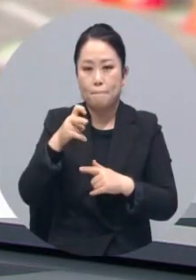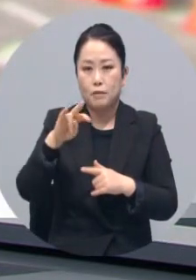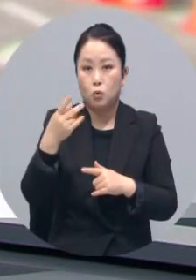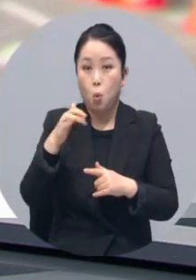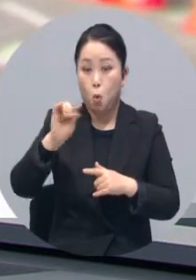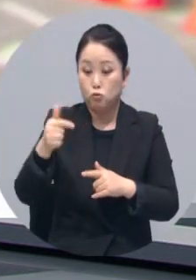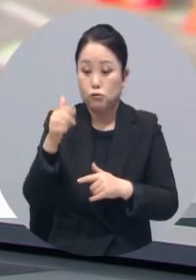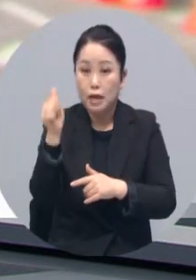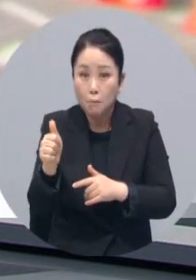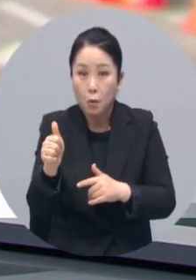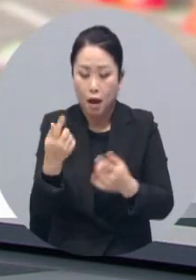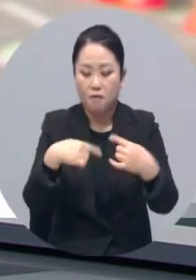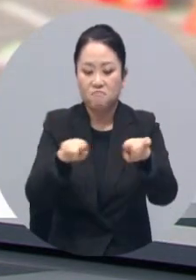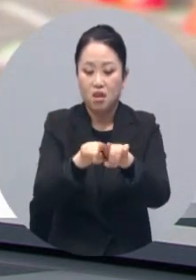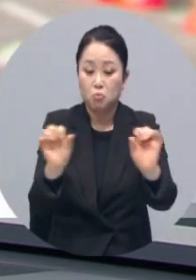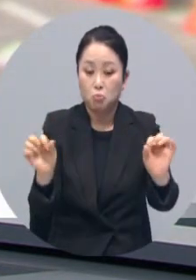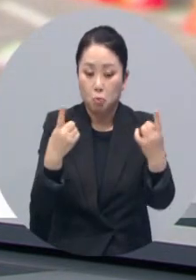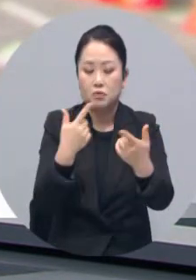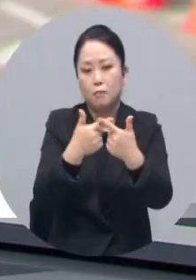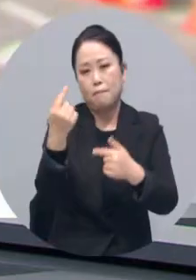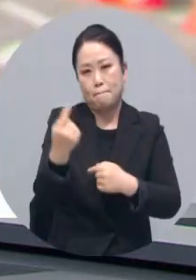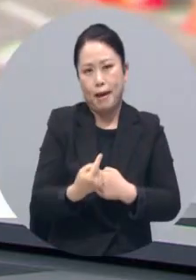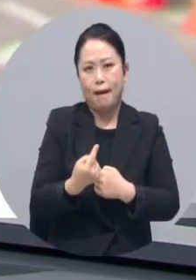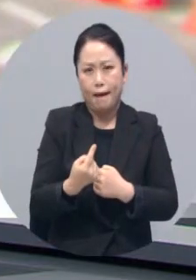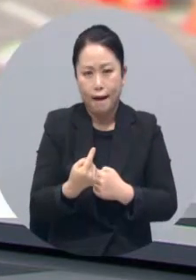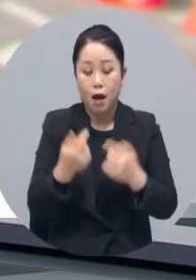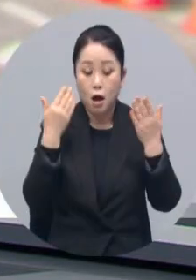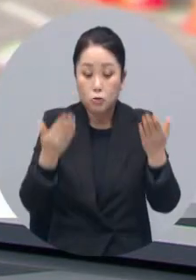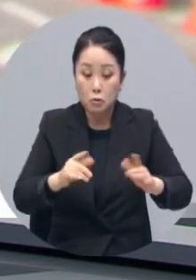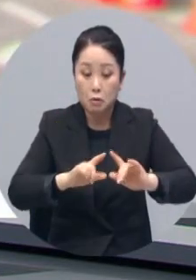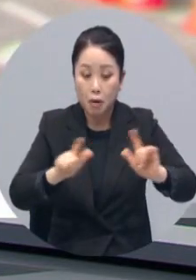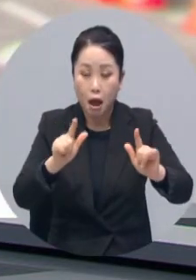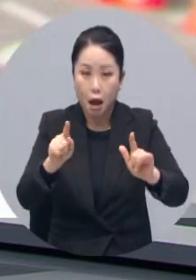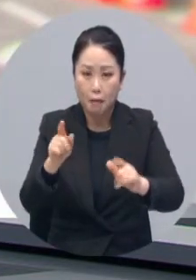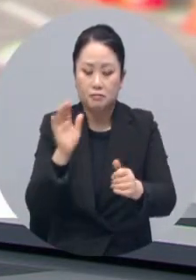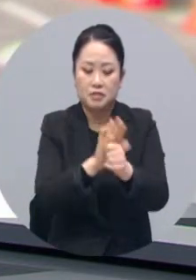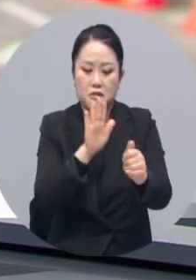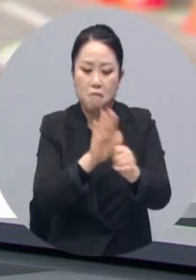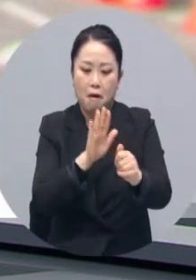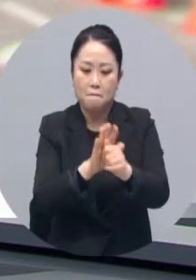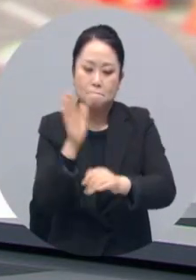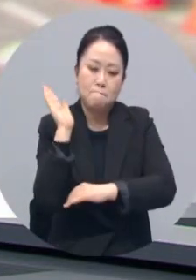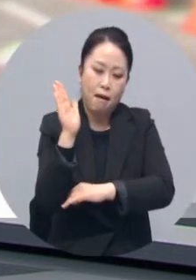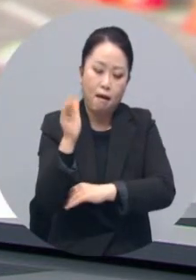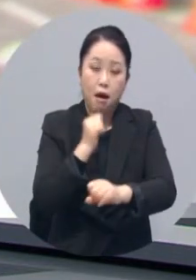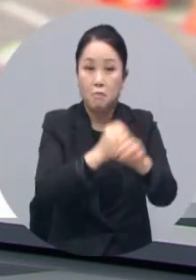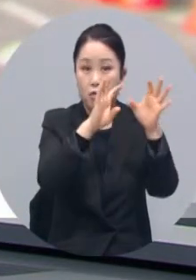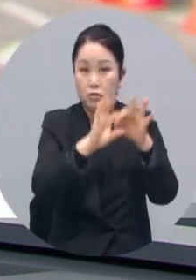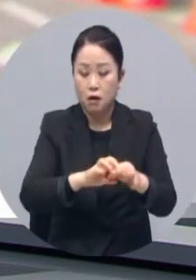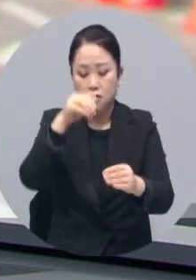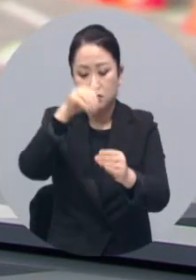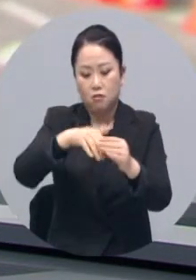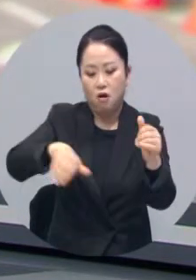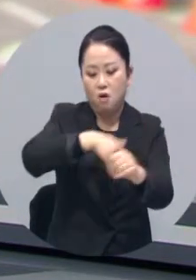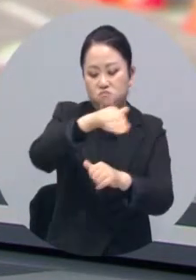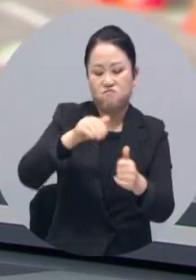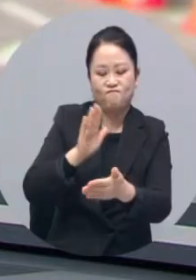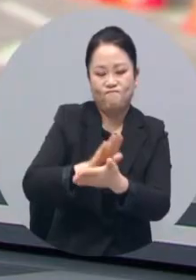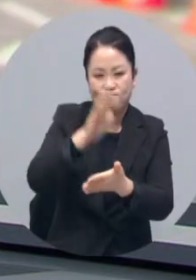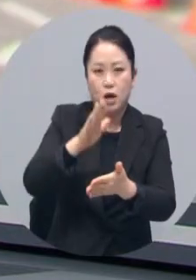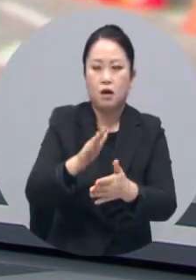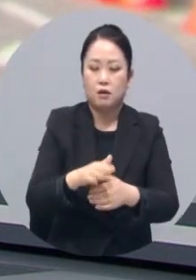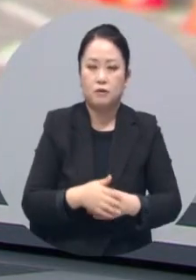부산을 찾았는데요. 두 대표가 휴일 맞불 지원 유세를 펼치면서 선거 열기는 뜨거워지고 있습니다. 보도에 박준호